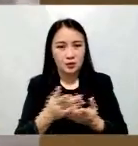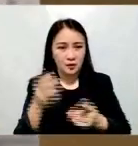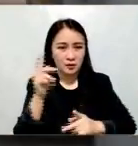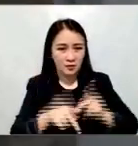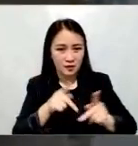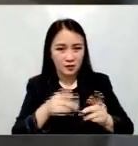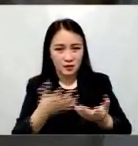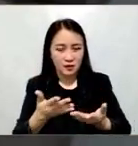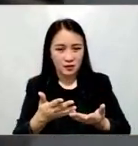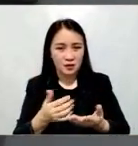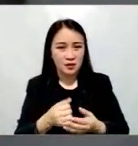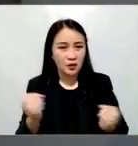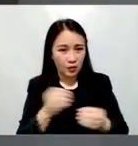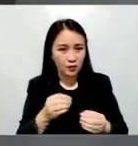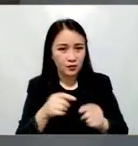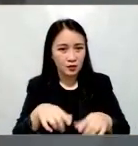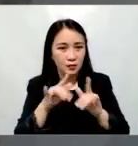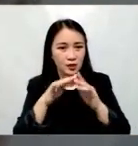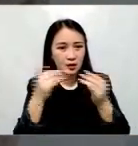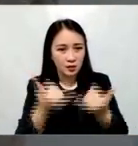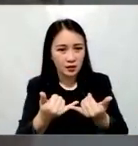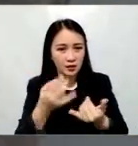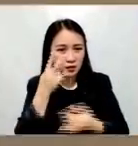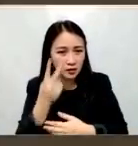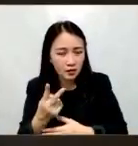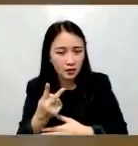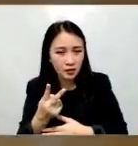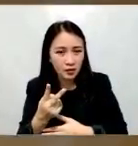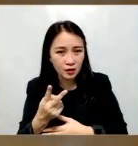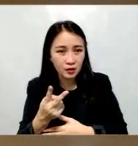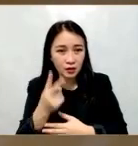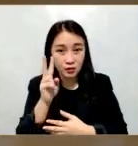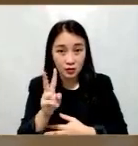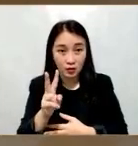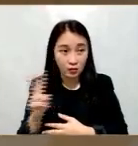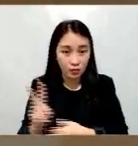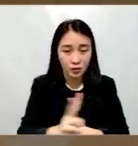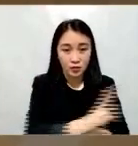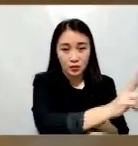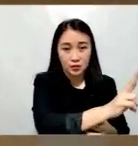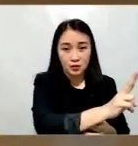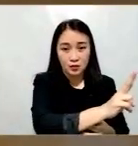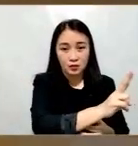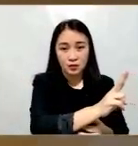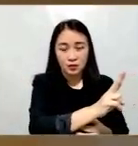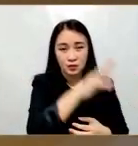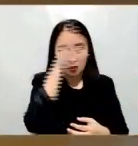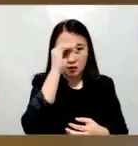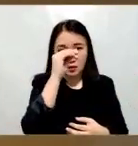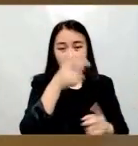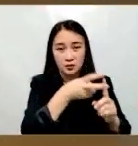biktima. May nakita po namin, bigla nang tumakas yung dalawa. Tumakas naman ang dalawang lalaking dumukot umano sa